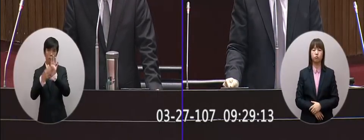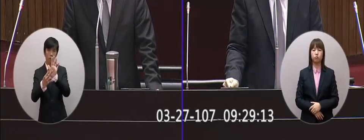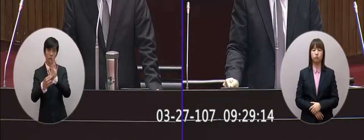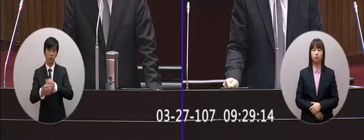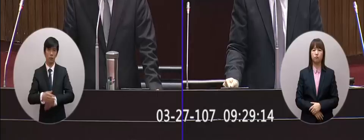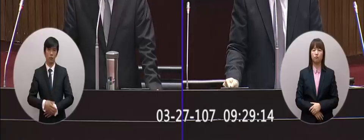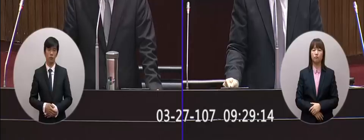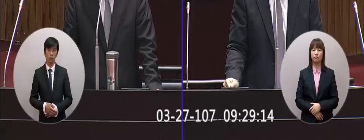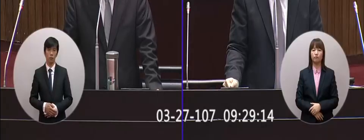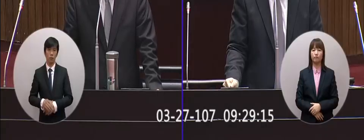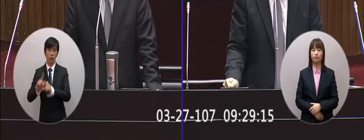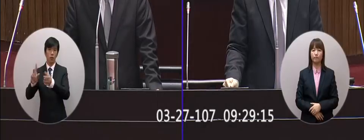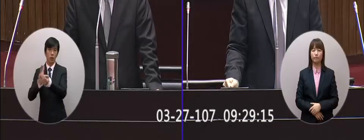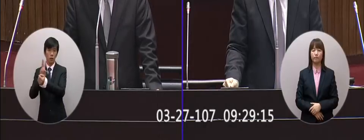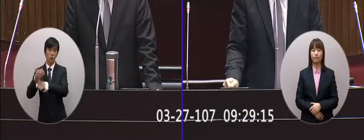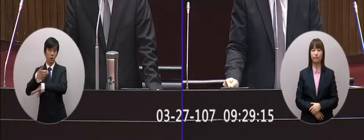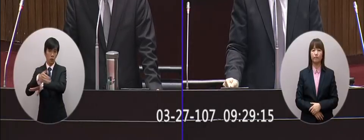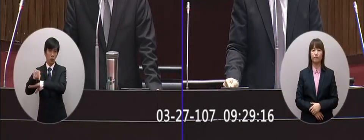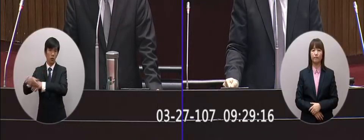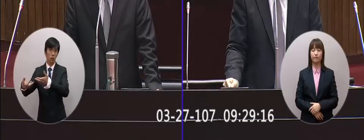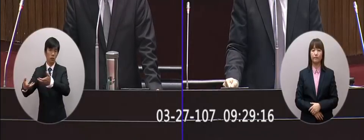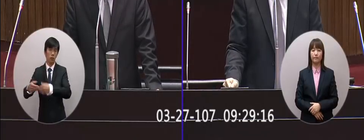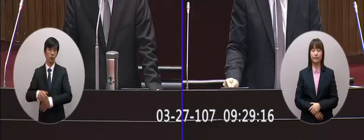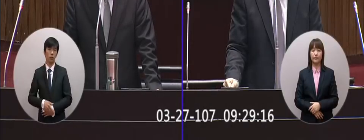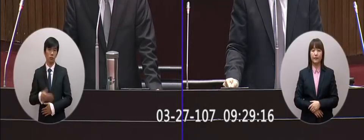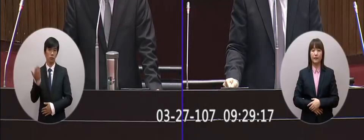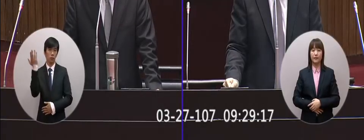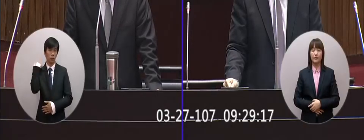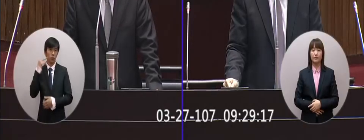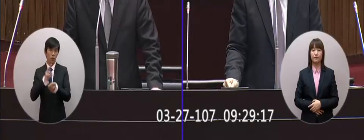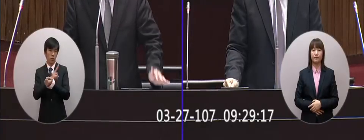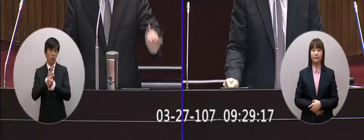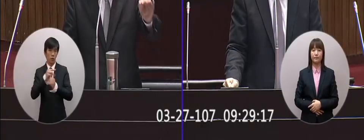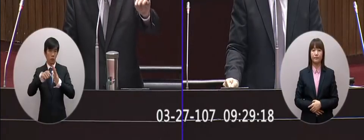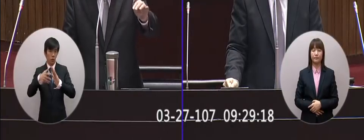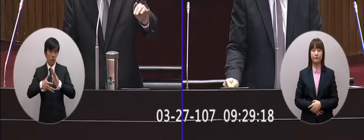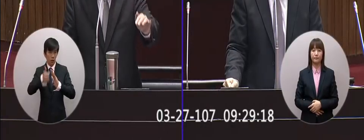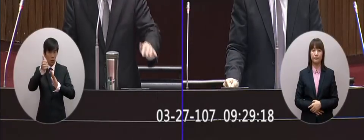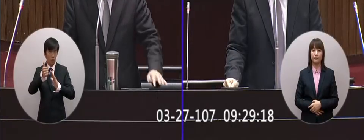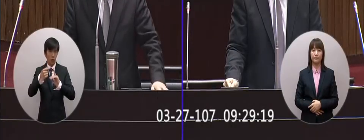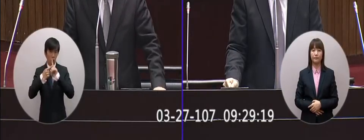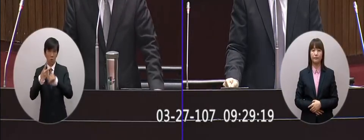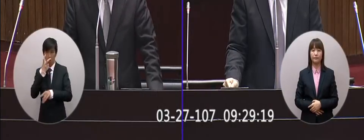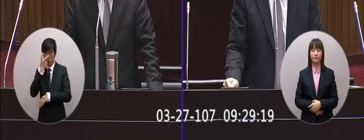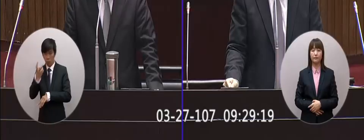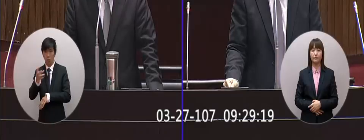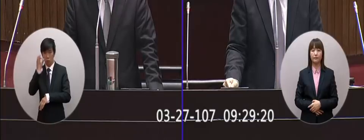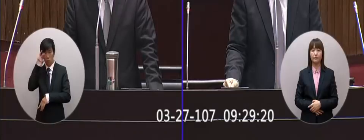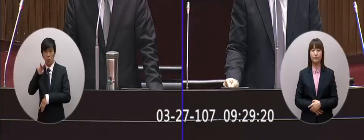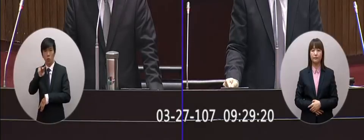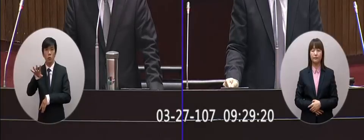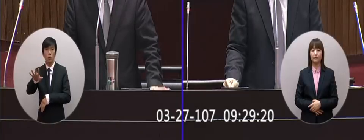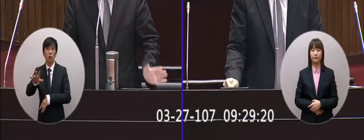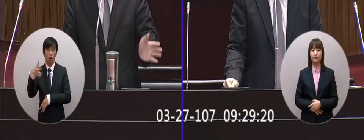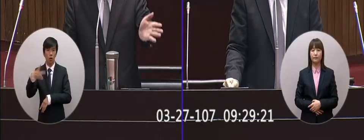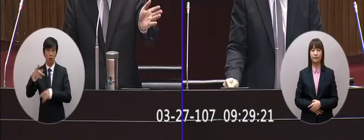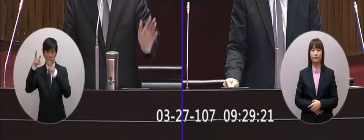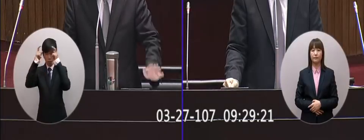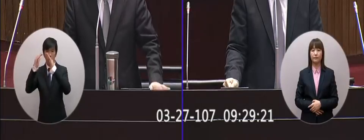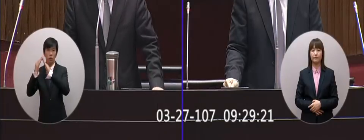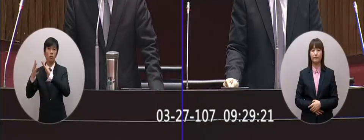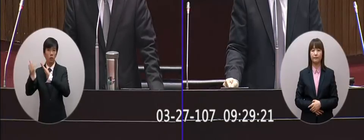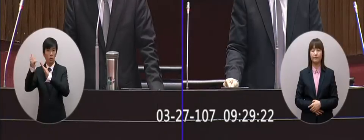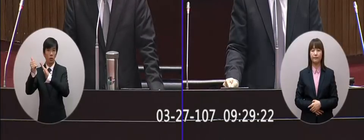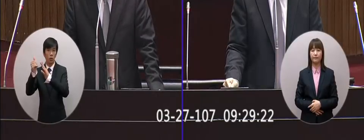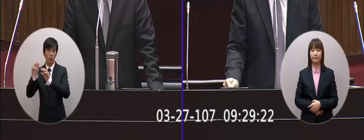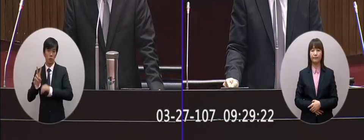是说大林埔迁村之前，林权院长有到当地跟陈局市长公开面